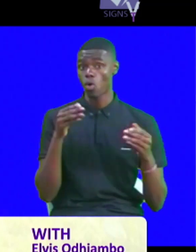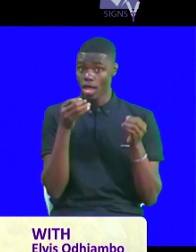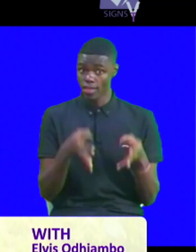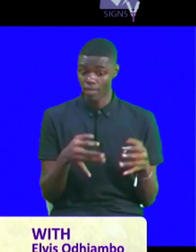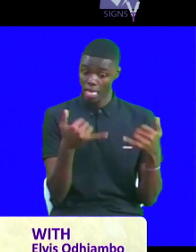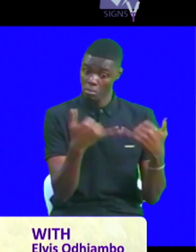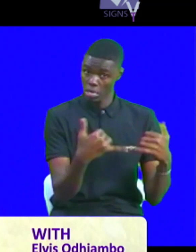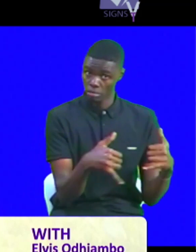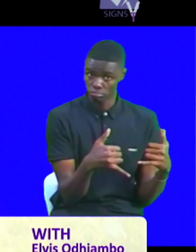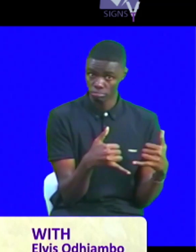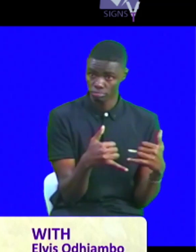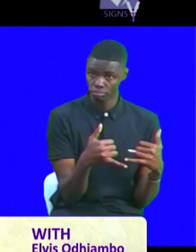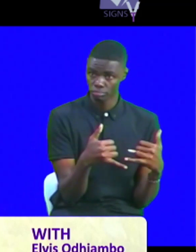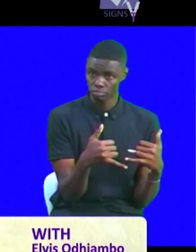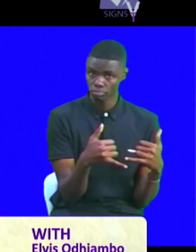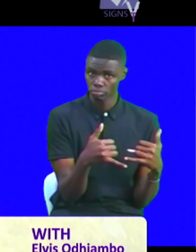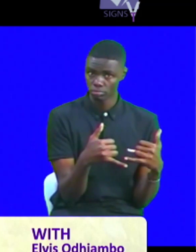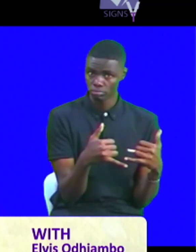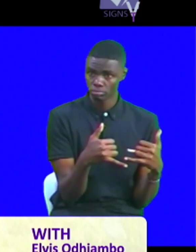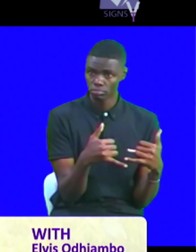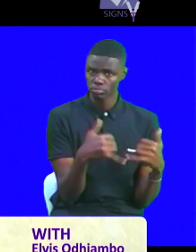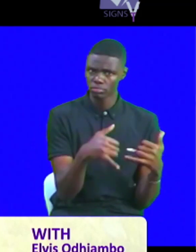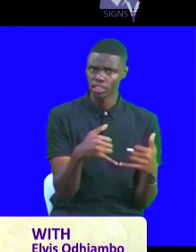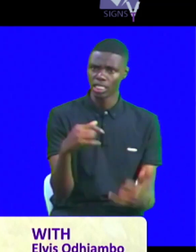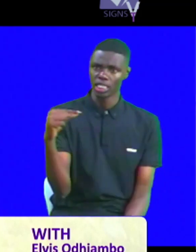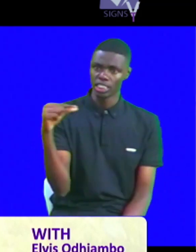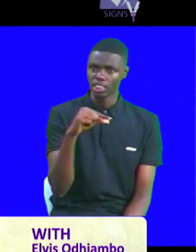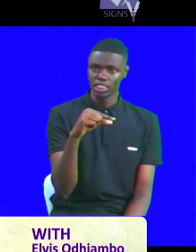lakini ningefurahia sana angechezesha